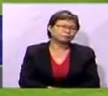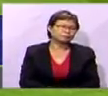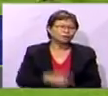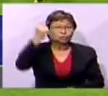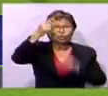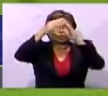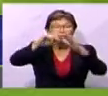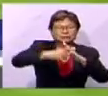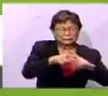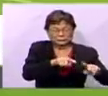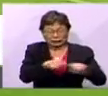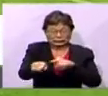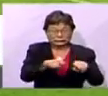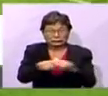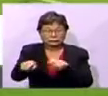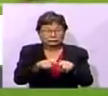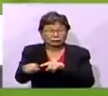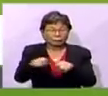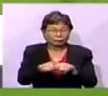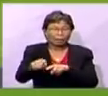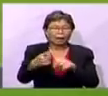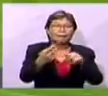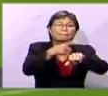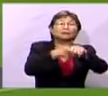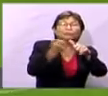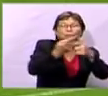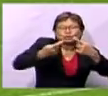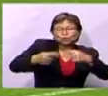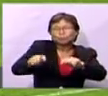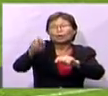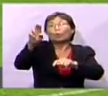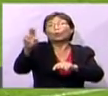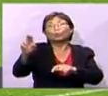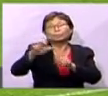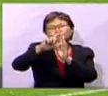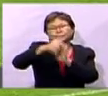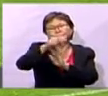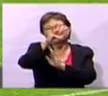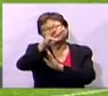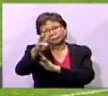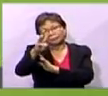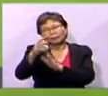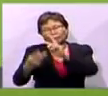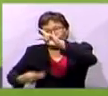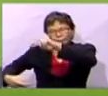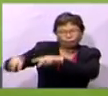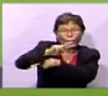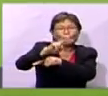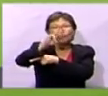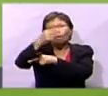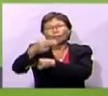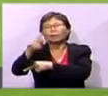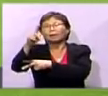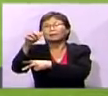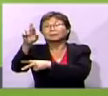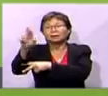Tuan rumah bermula garang mengasak di awal babak pertama. Namun percubaan Bruno Lopez pada minit ke-6 dan rembatan Muhammad